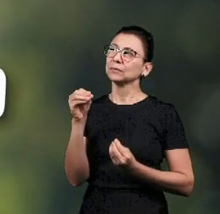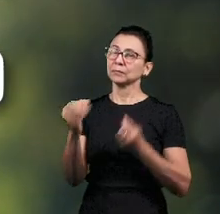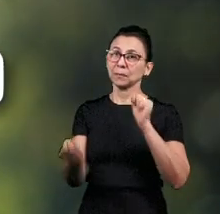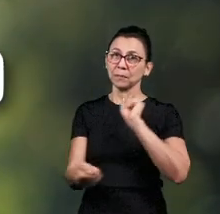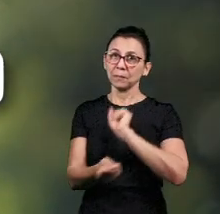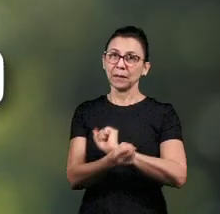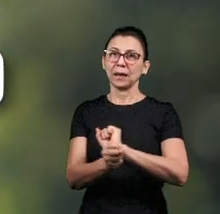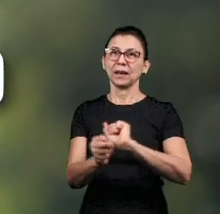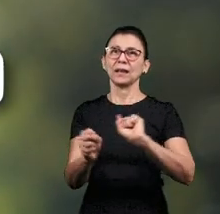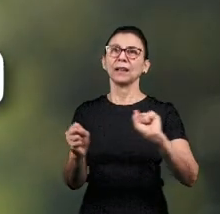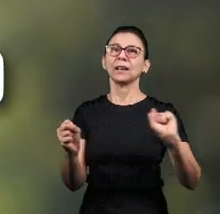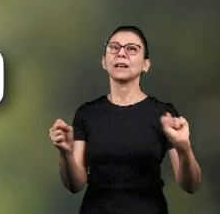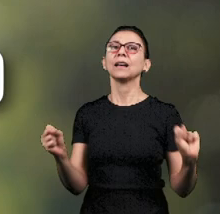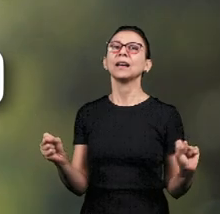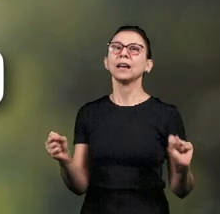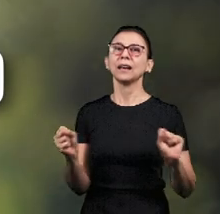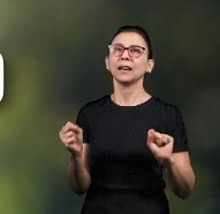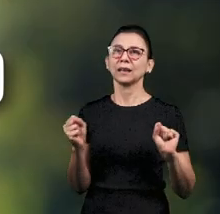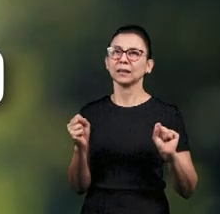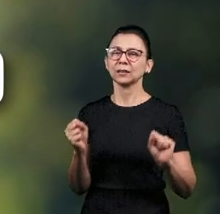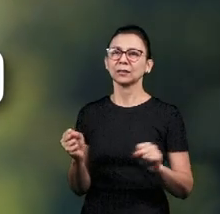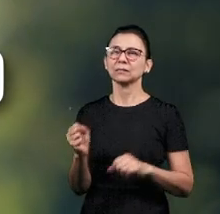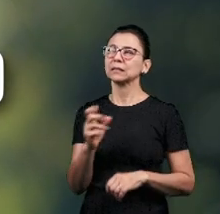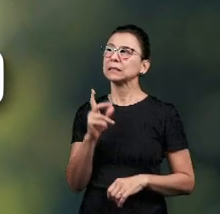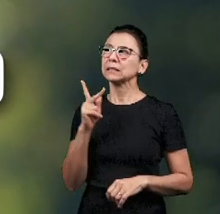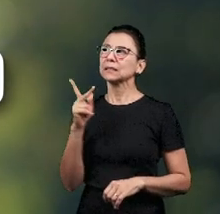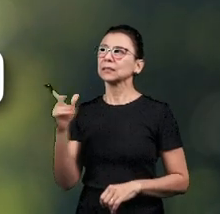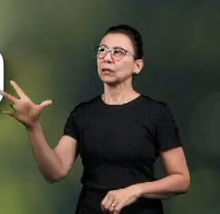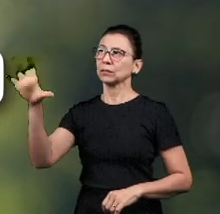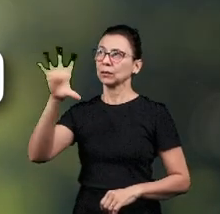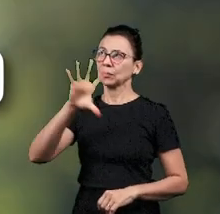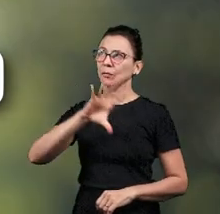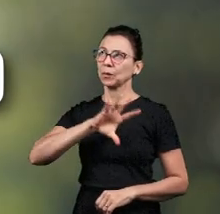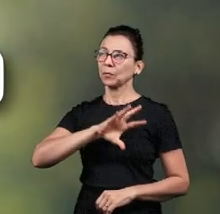amor, com apreço